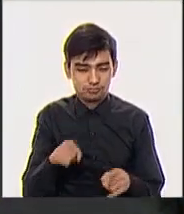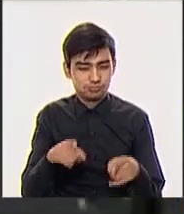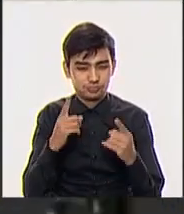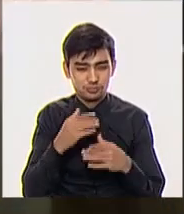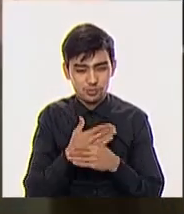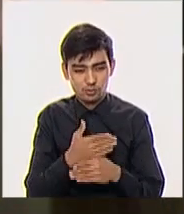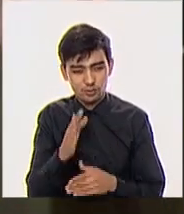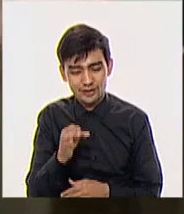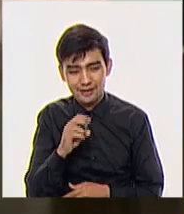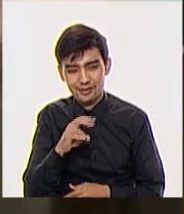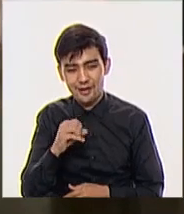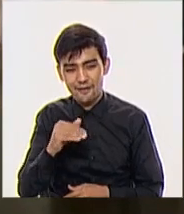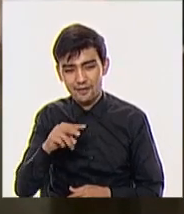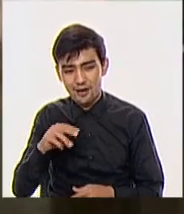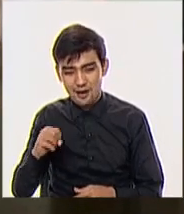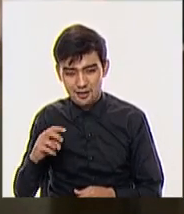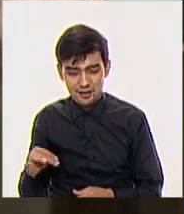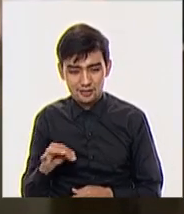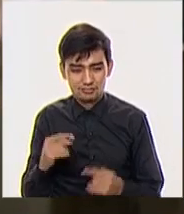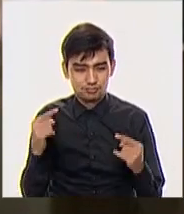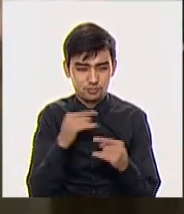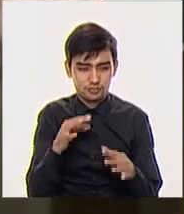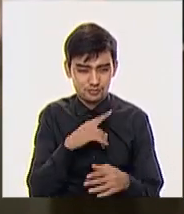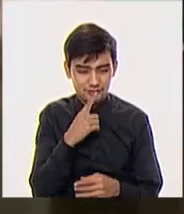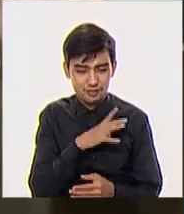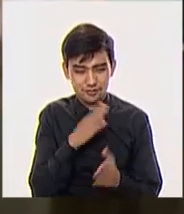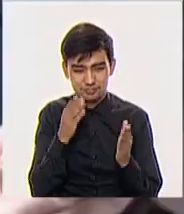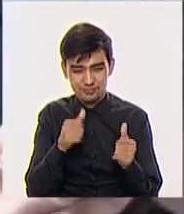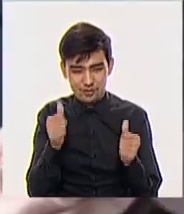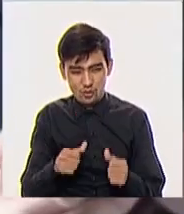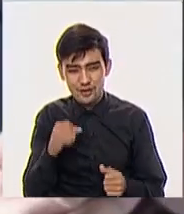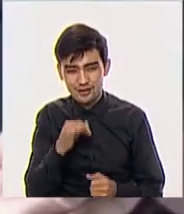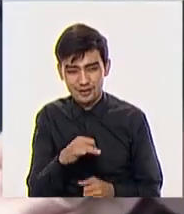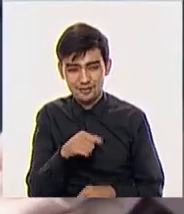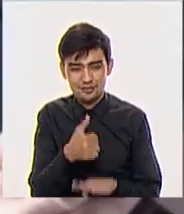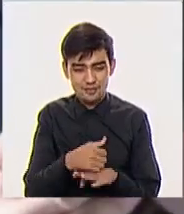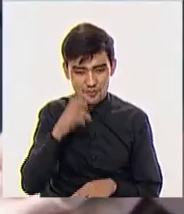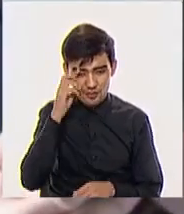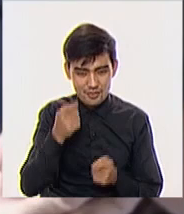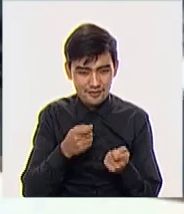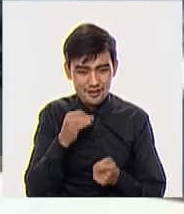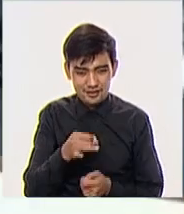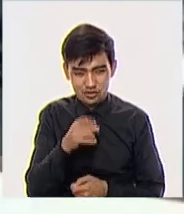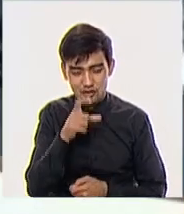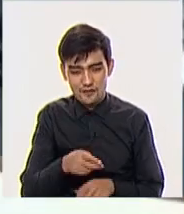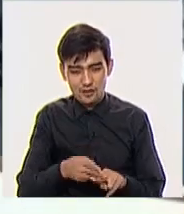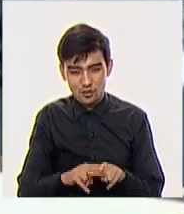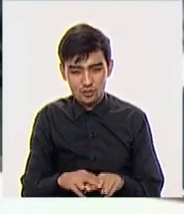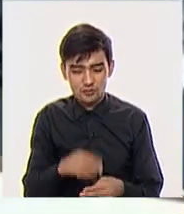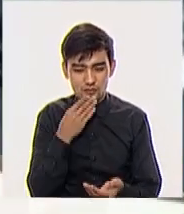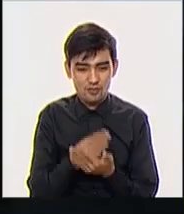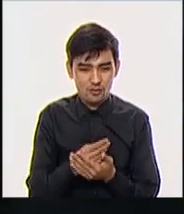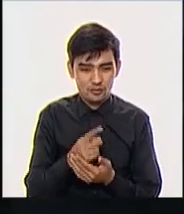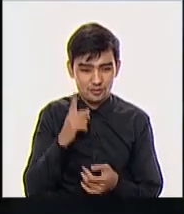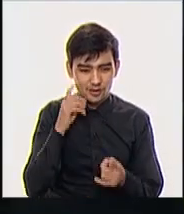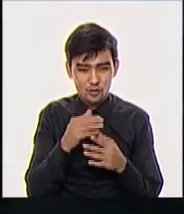процветания. Нафтали Беннета он назвал неподходящей фигурой на пост главы правительства и человеком, не имеющим какой-либо позиции